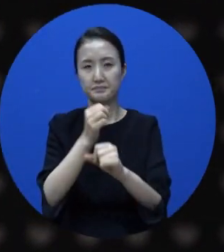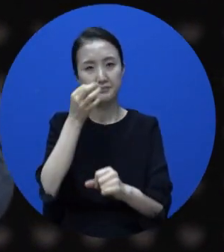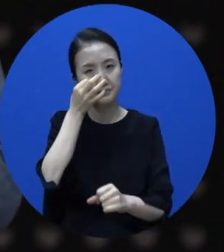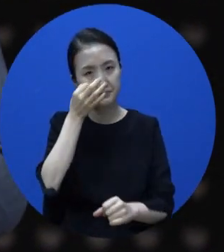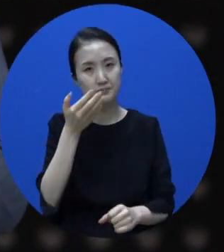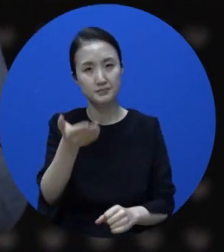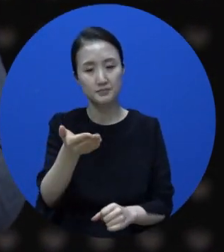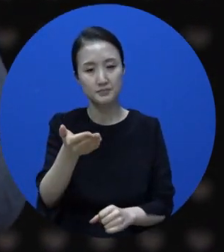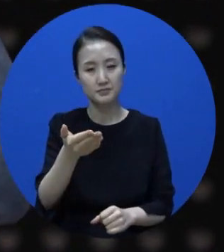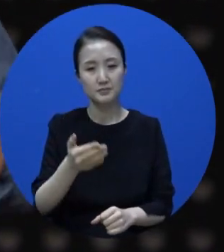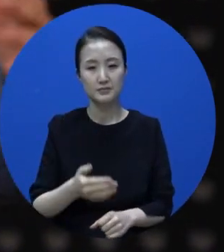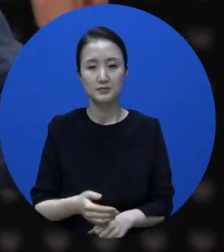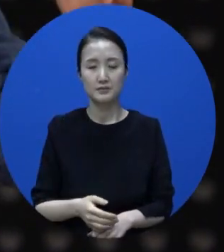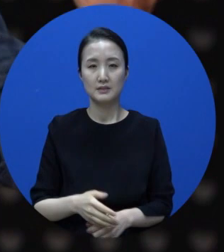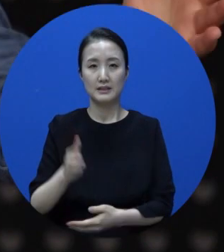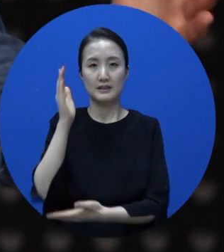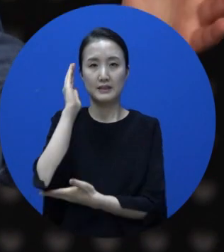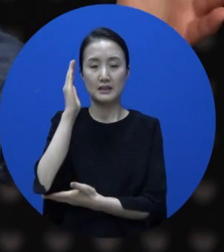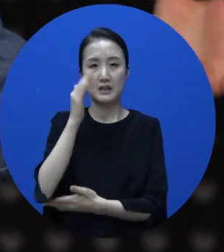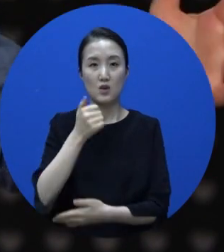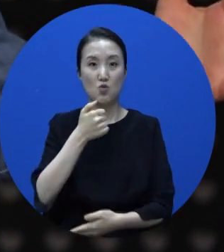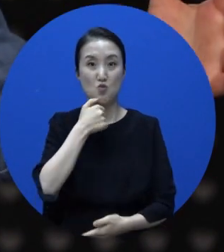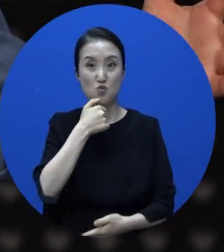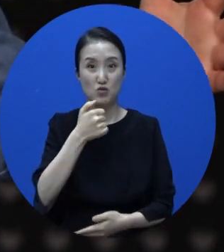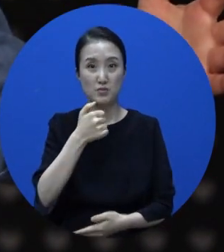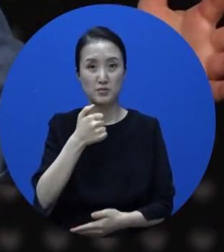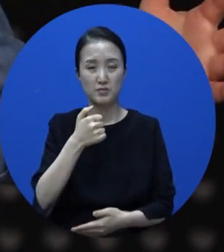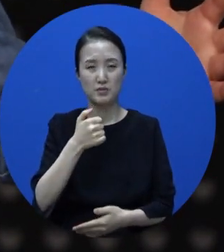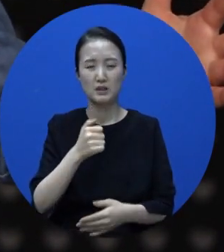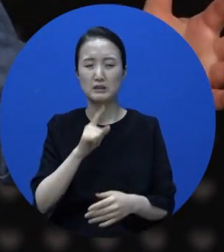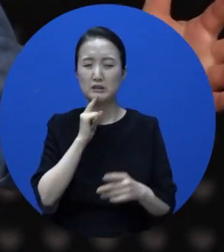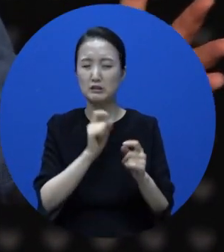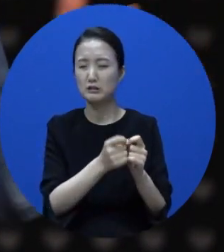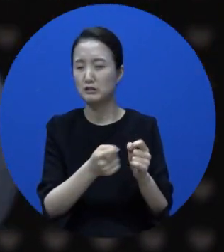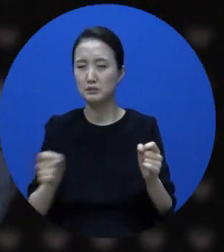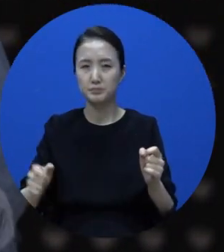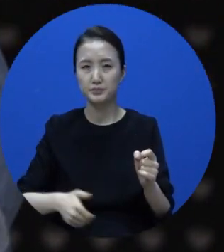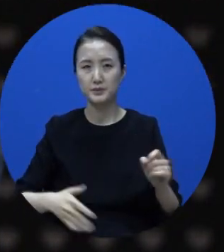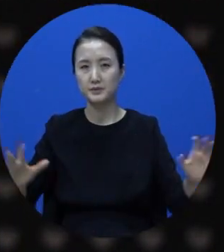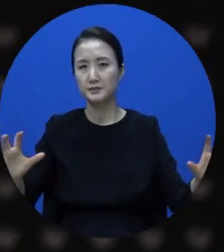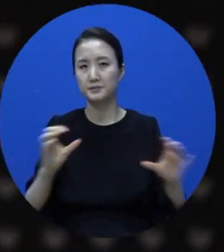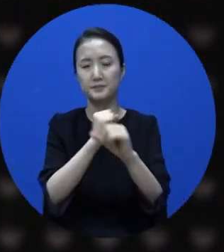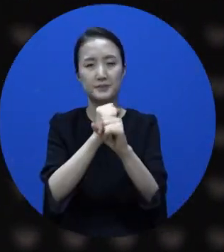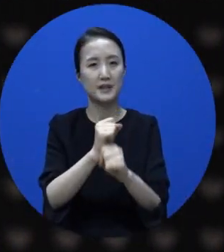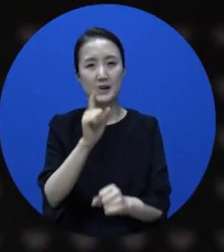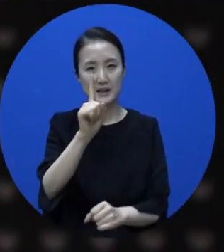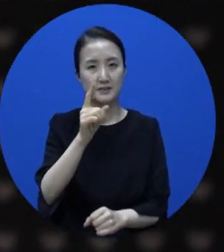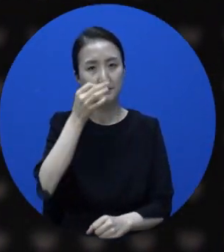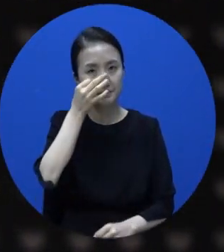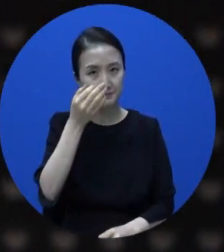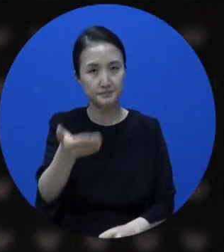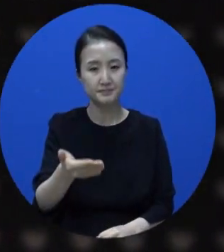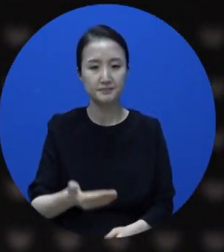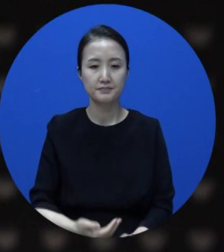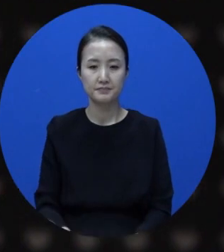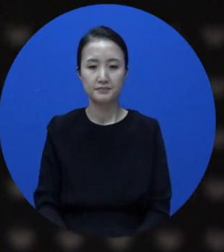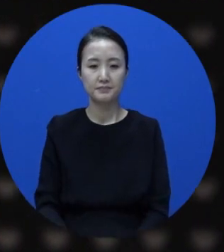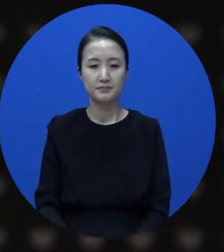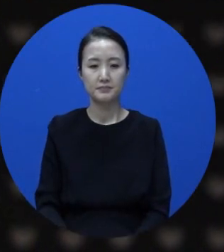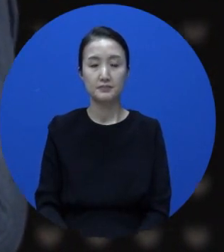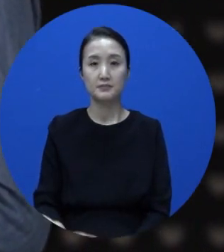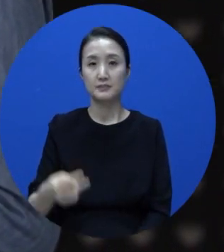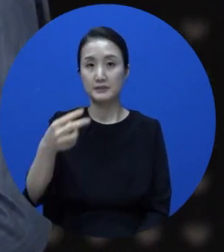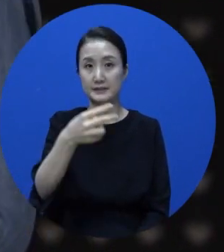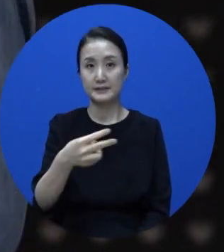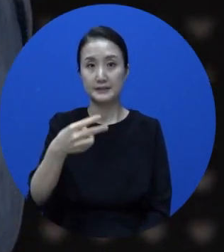표로 유아기 될것 같습니다 아마도 본 강연 50분 짜리를 1분으로 줄이자 면 이 표를 가지고 이야기 하는 거랑